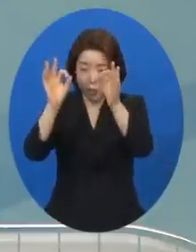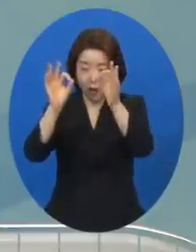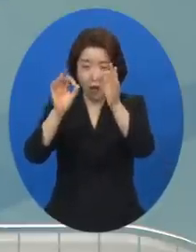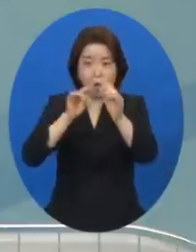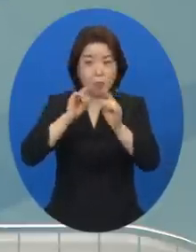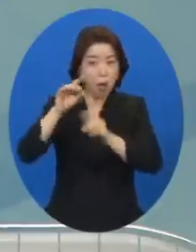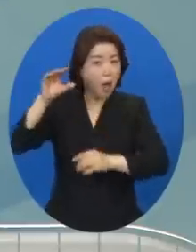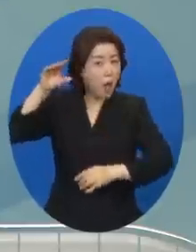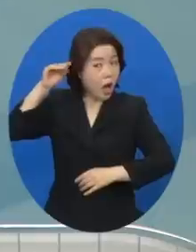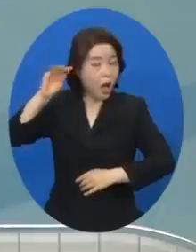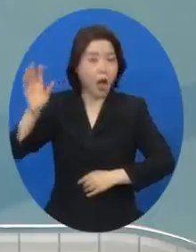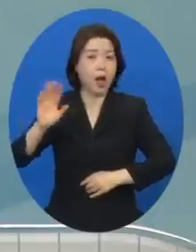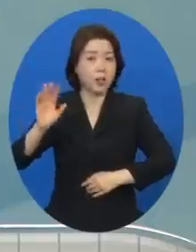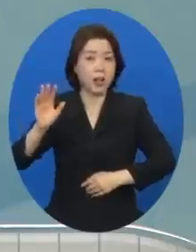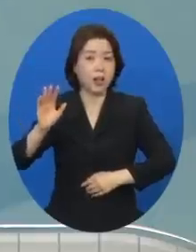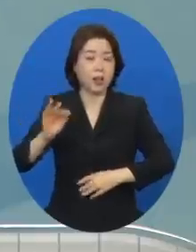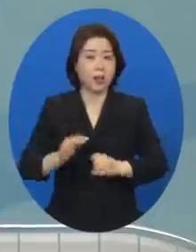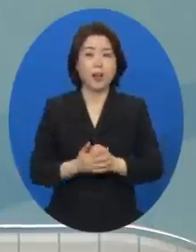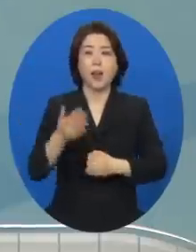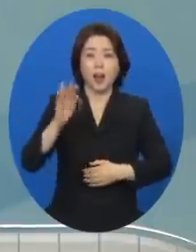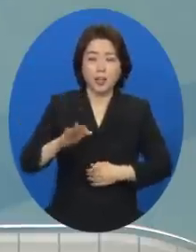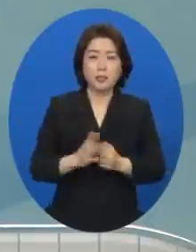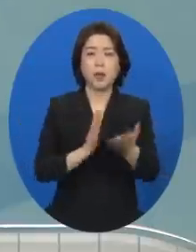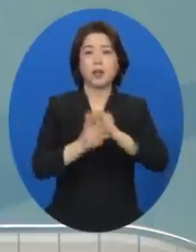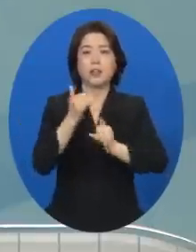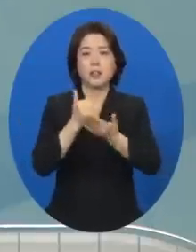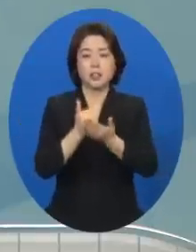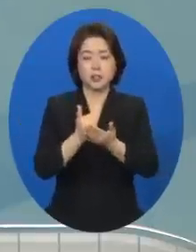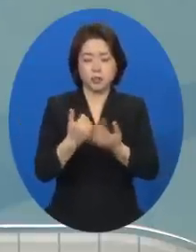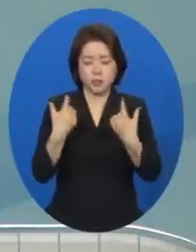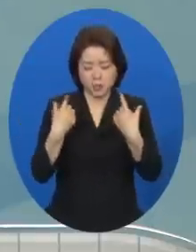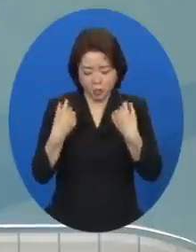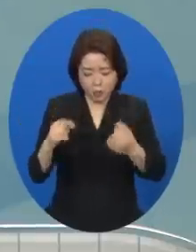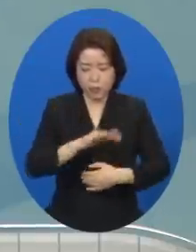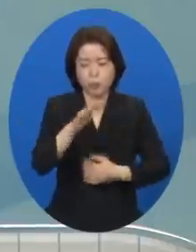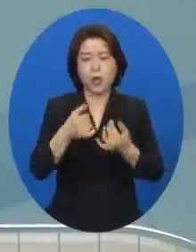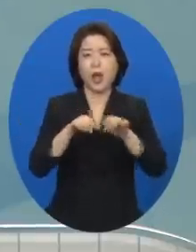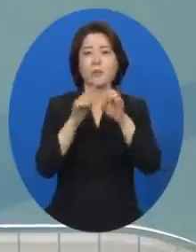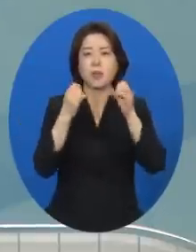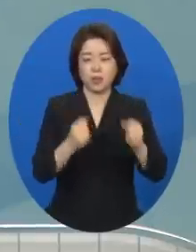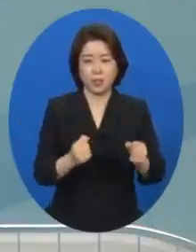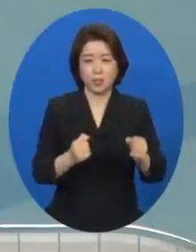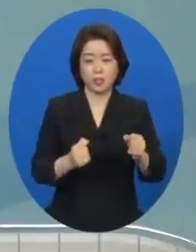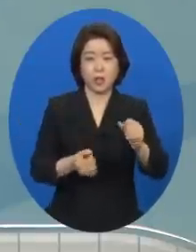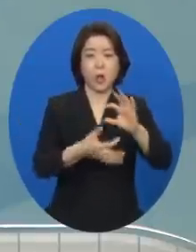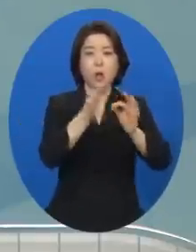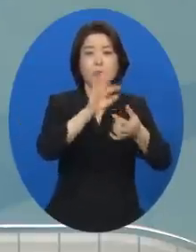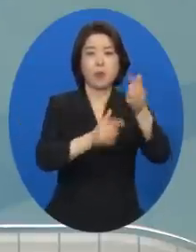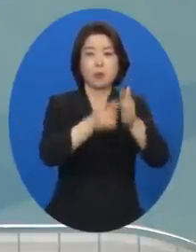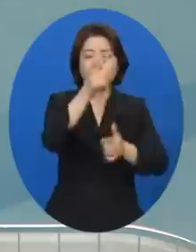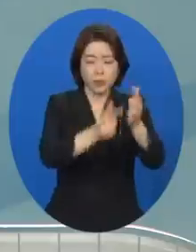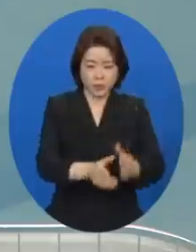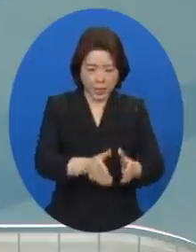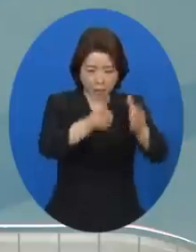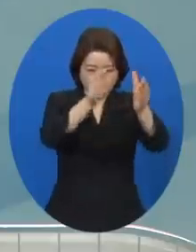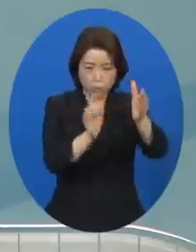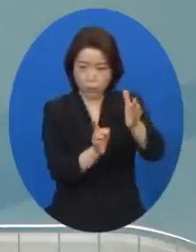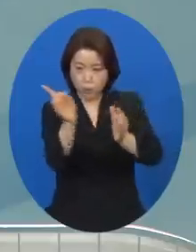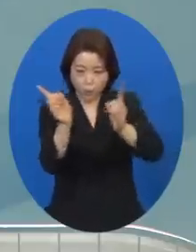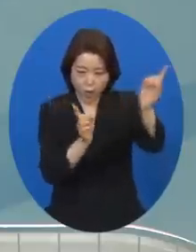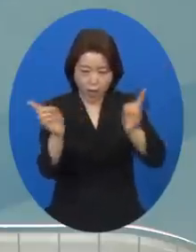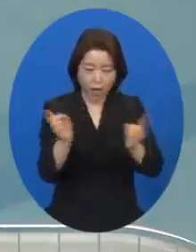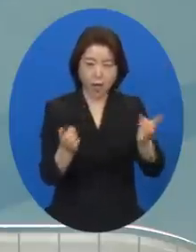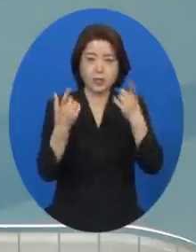않지만 예수님은 우리와 함께 계셔서 포도 남아와 가지처럼 우리는 예수님 안에